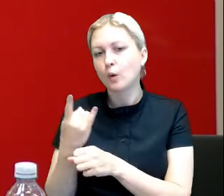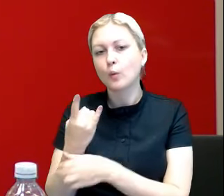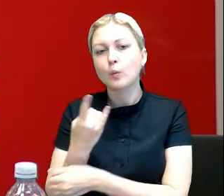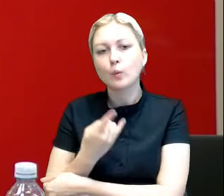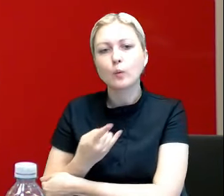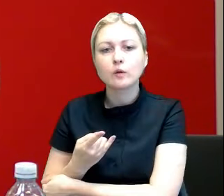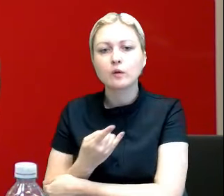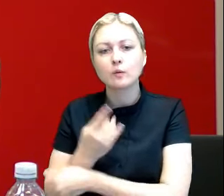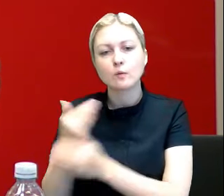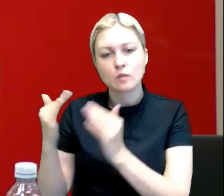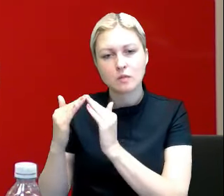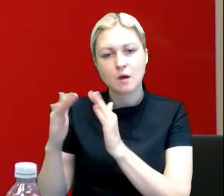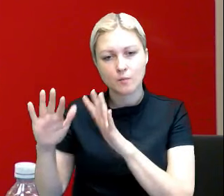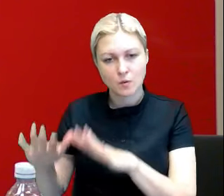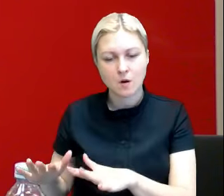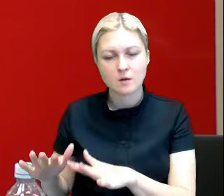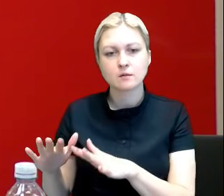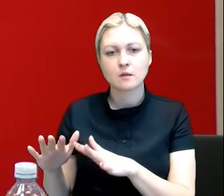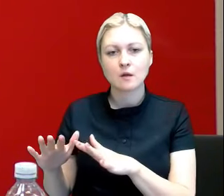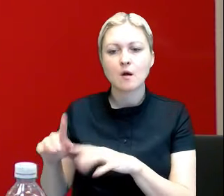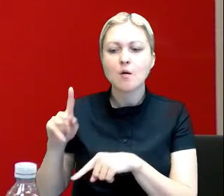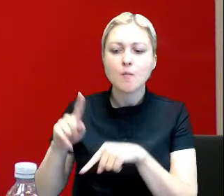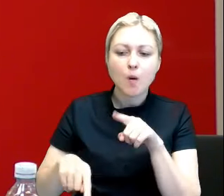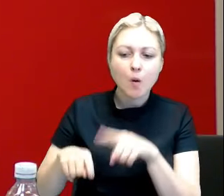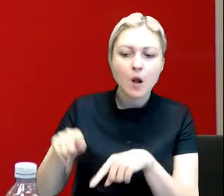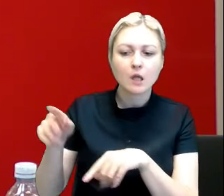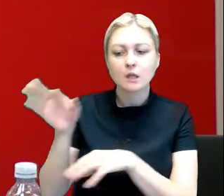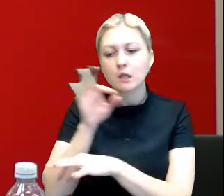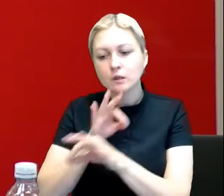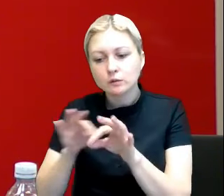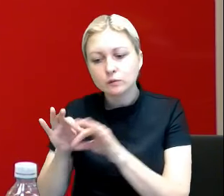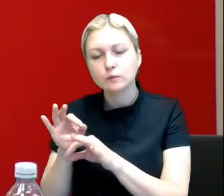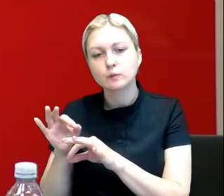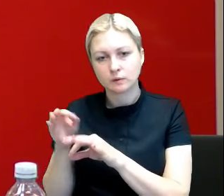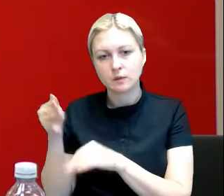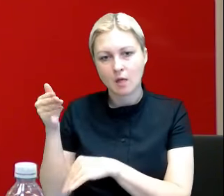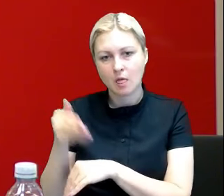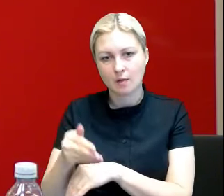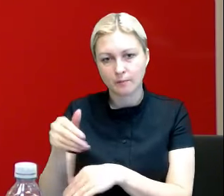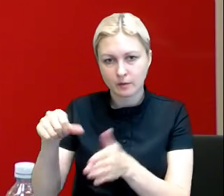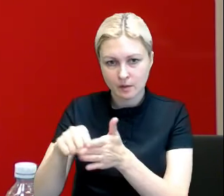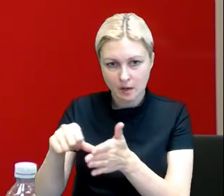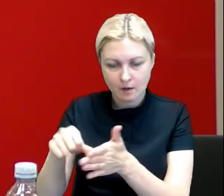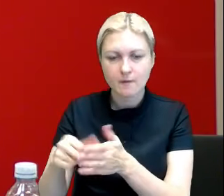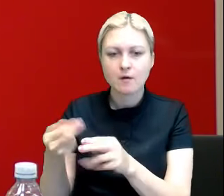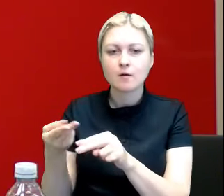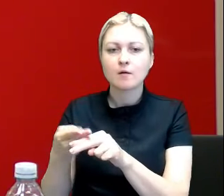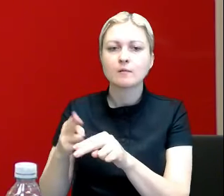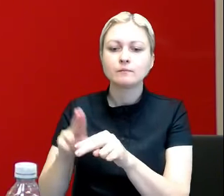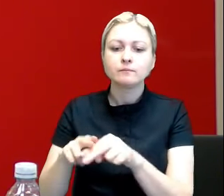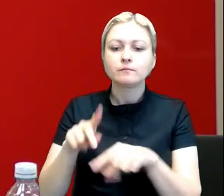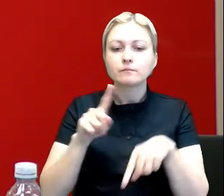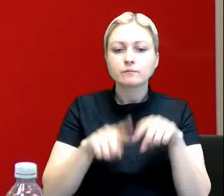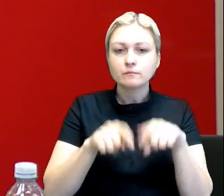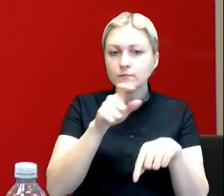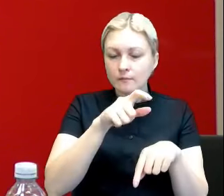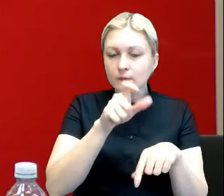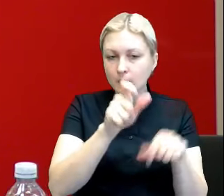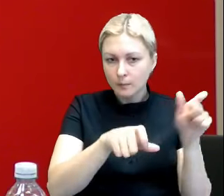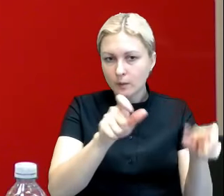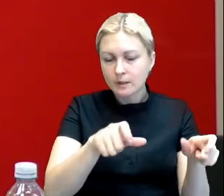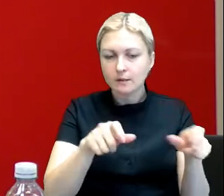įsitraukia į politinių diskusijų lauką galbūt siekiant atkreipti nežinau vieno arba kito politiko dėmesį į save